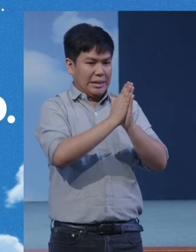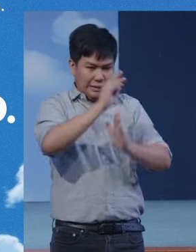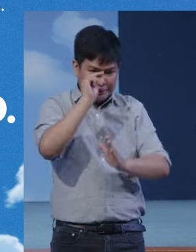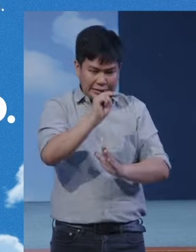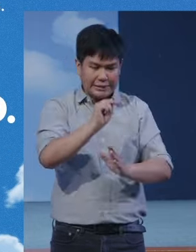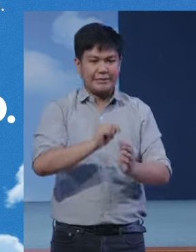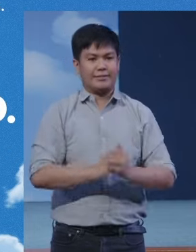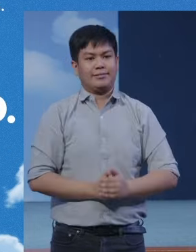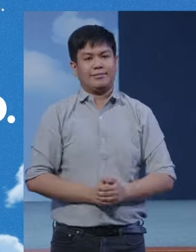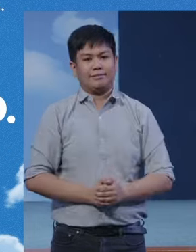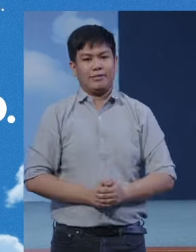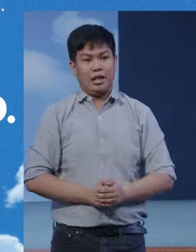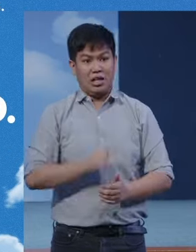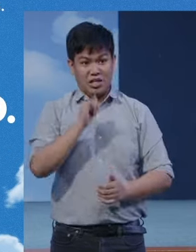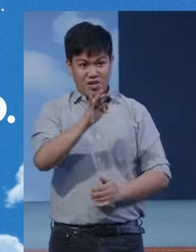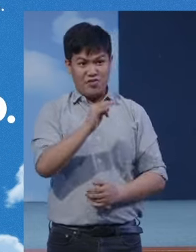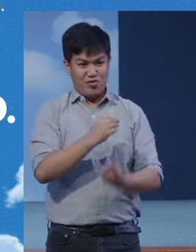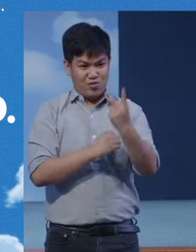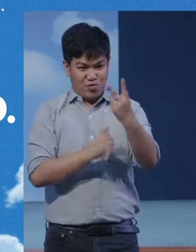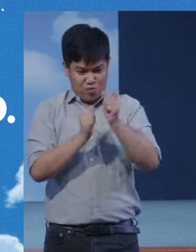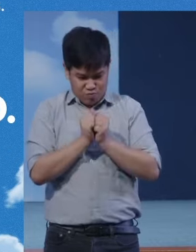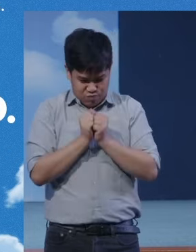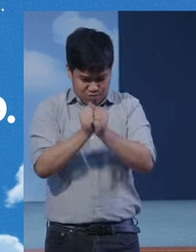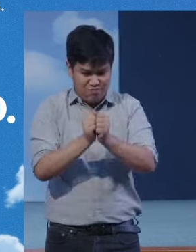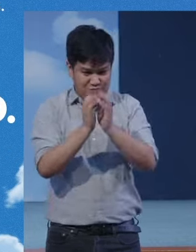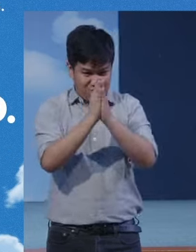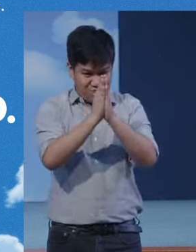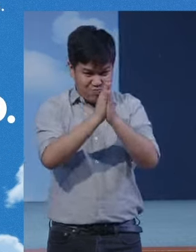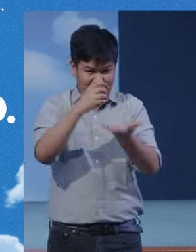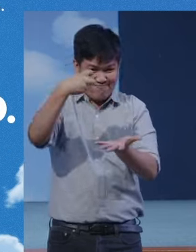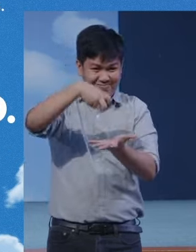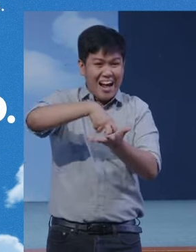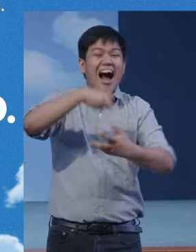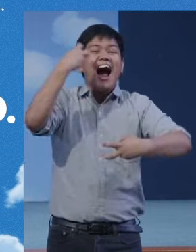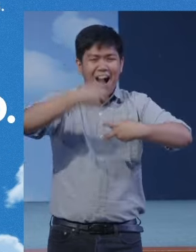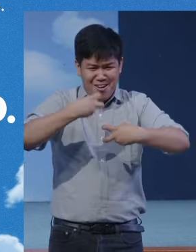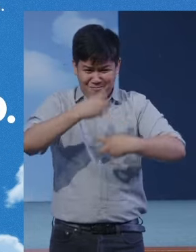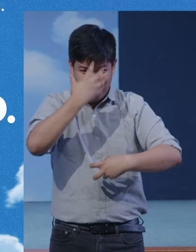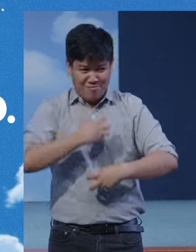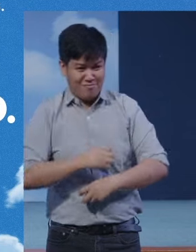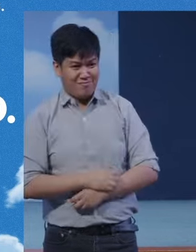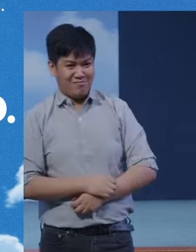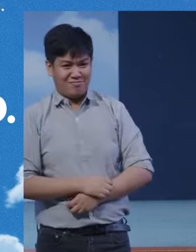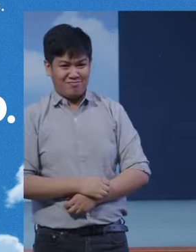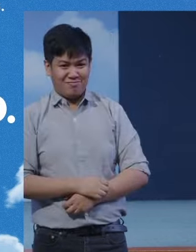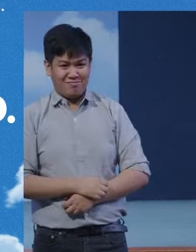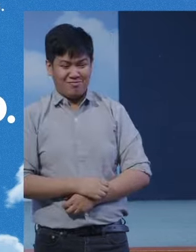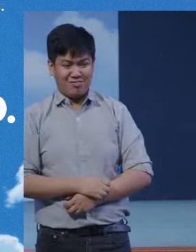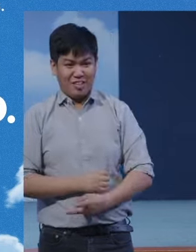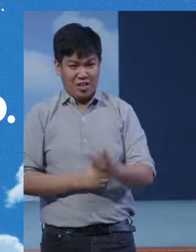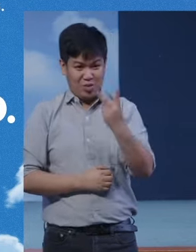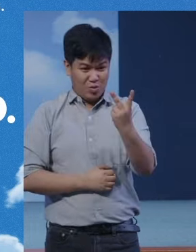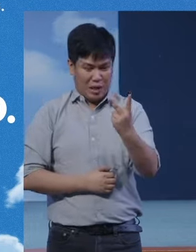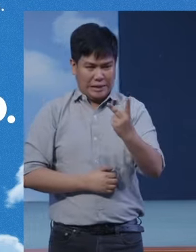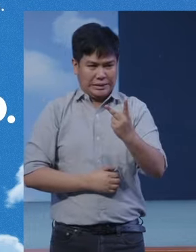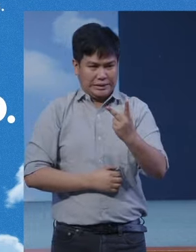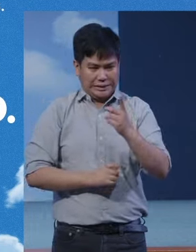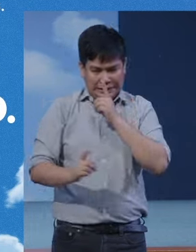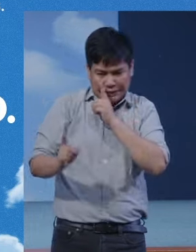mahirap magalit sa pananalangin mapipilitan kayong mag-usap